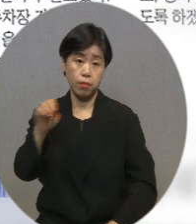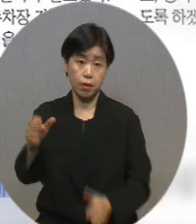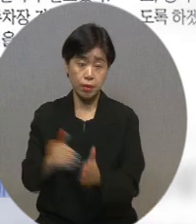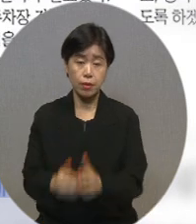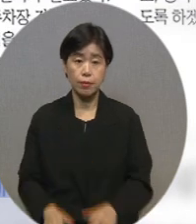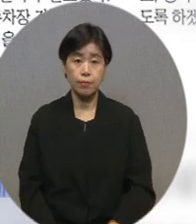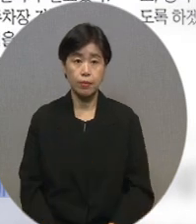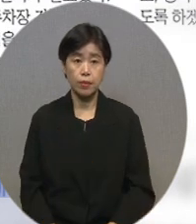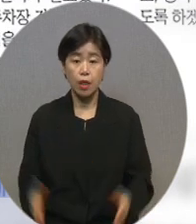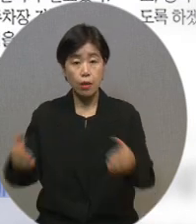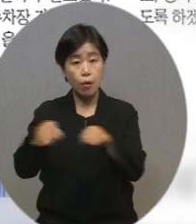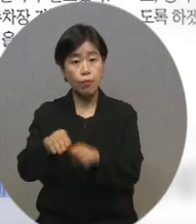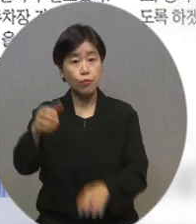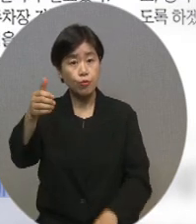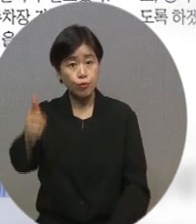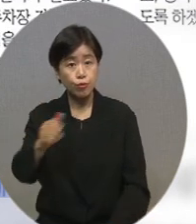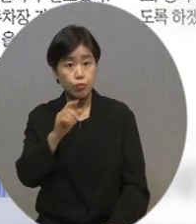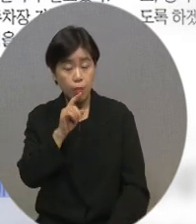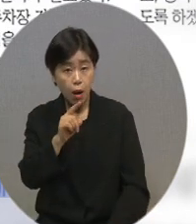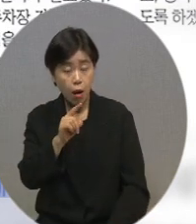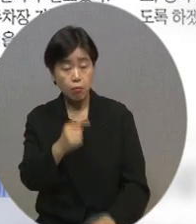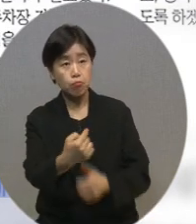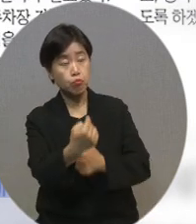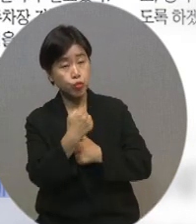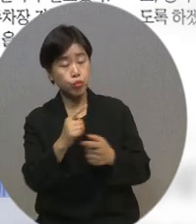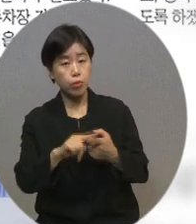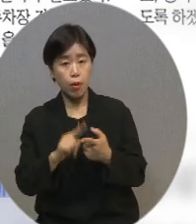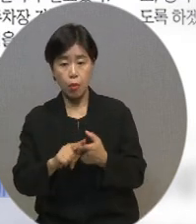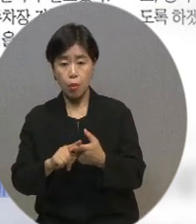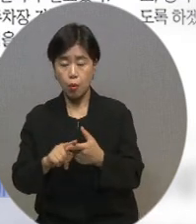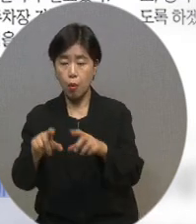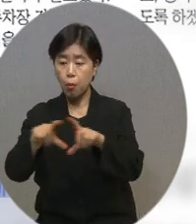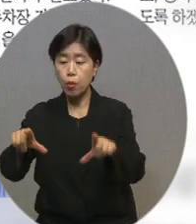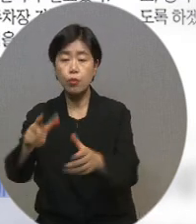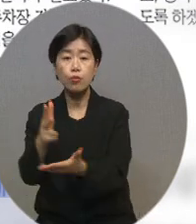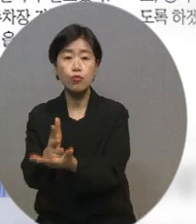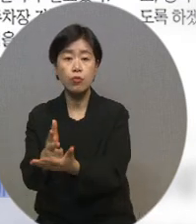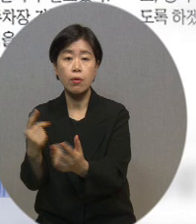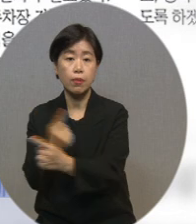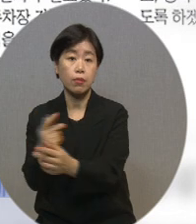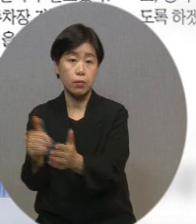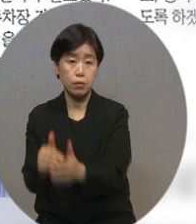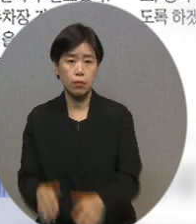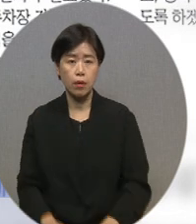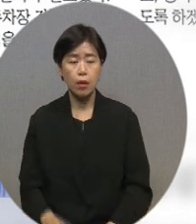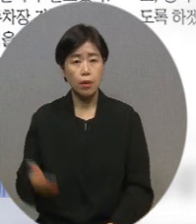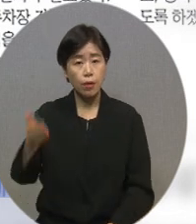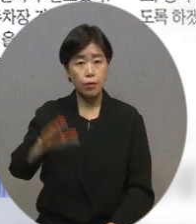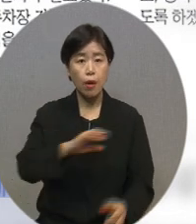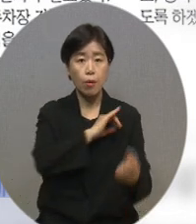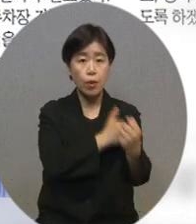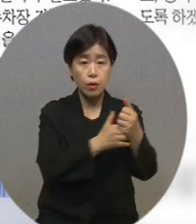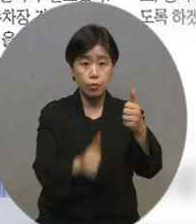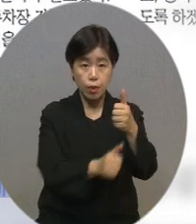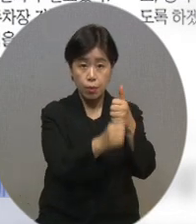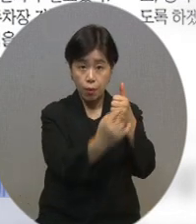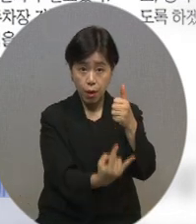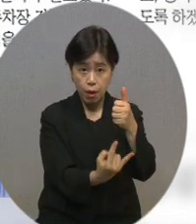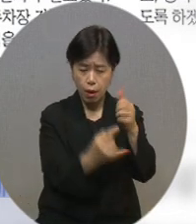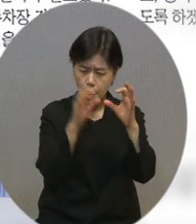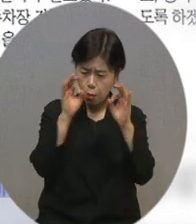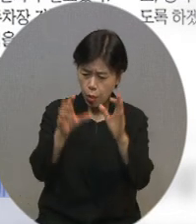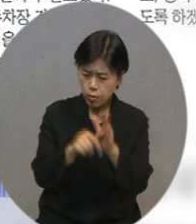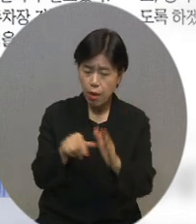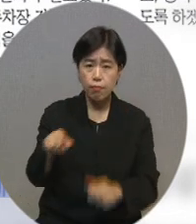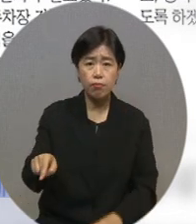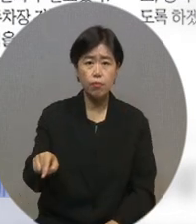구역을 일반 주차 구역으로 변경했다고 합니다 그러나 국민 권위 위원회가 장애인 주차 구역을 없애도록